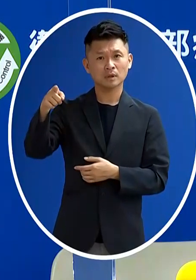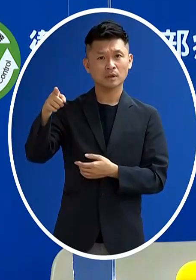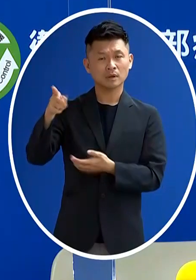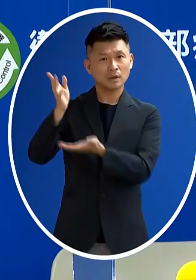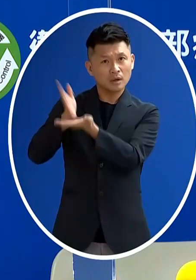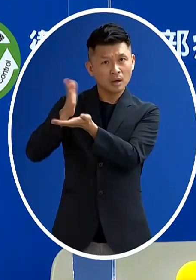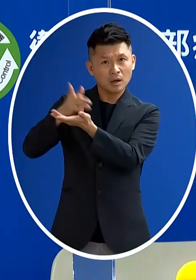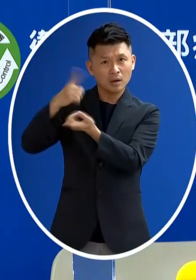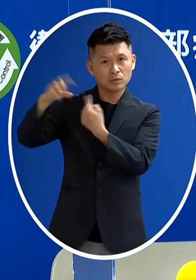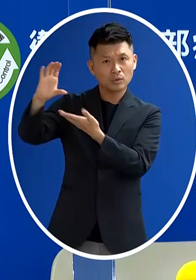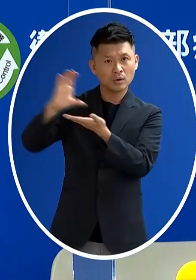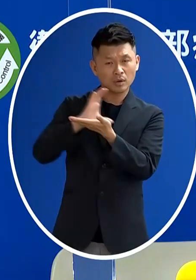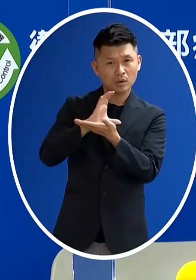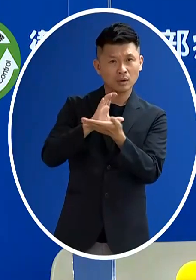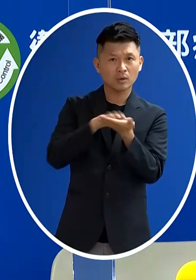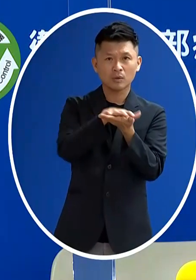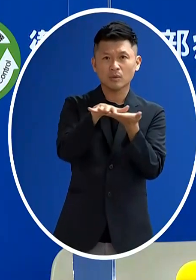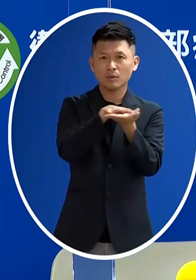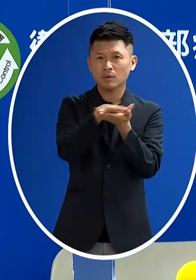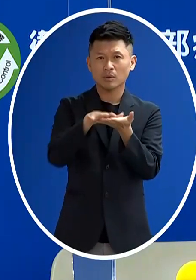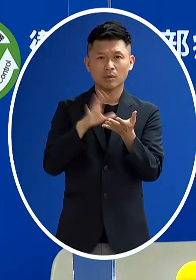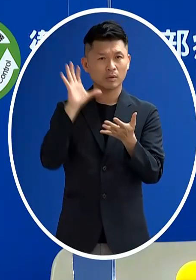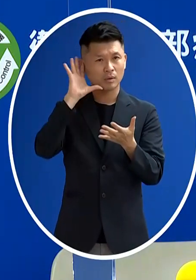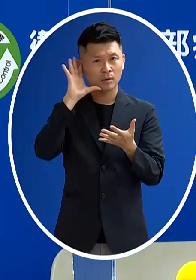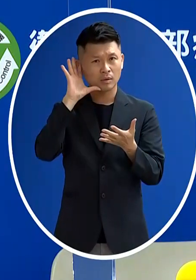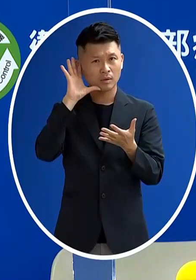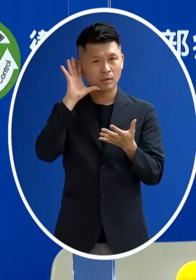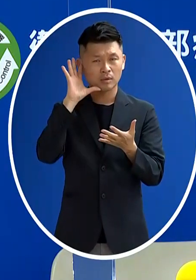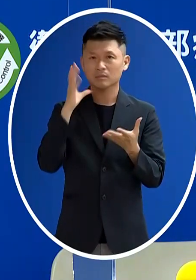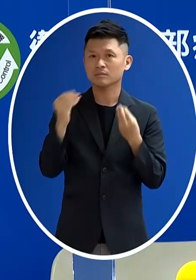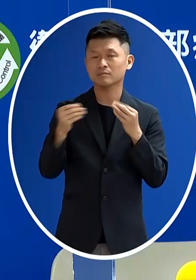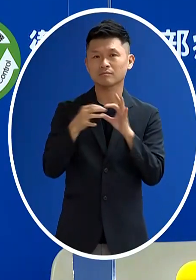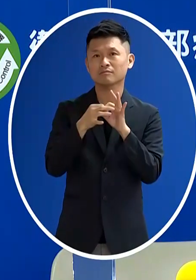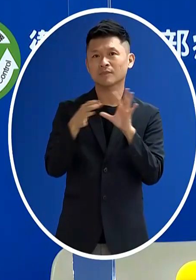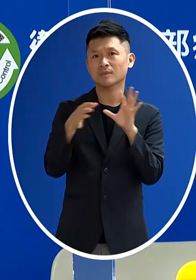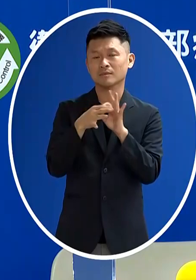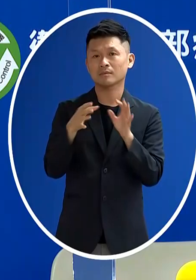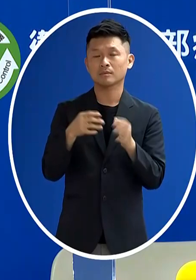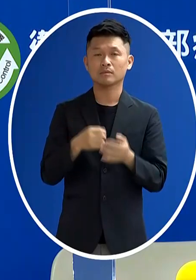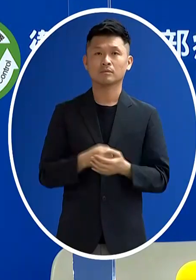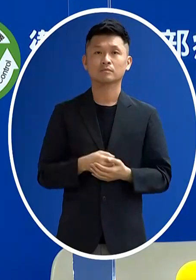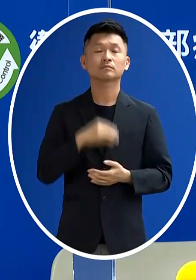样，我想这有一点逻辑上我听不太懂，等到我了解以后再跟你回答。